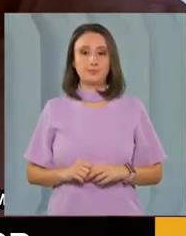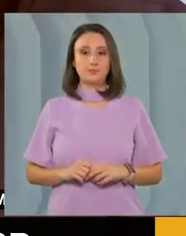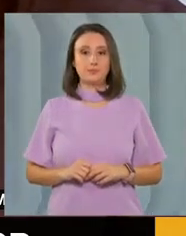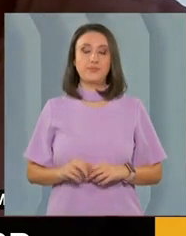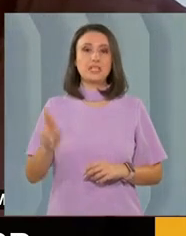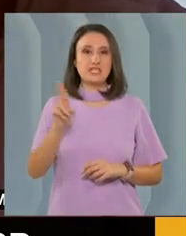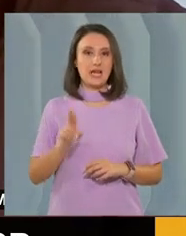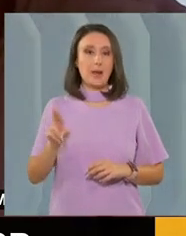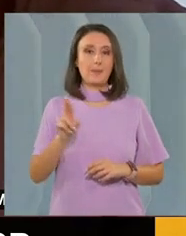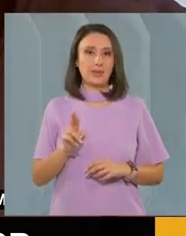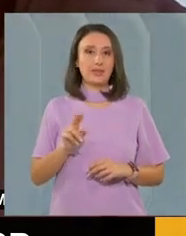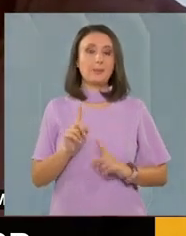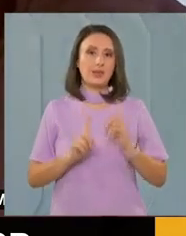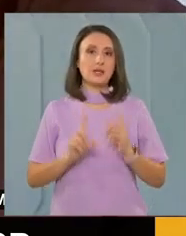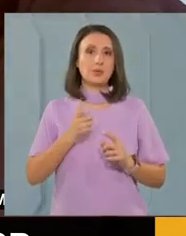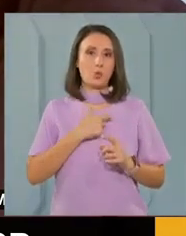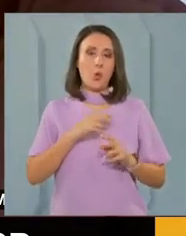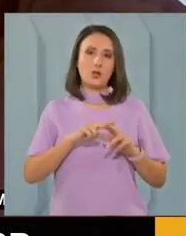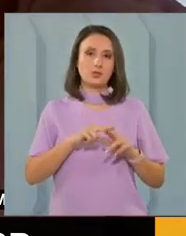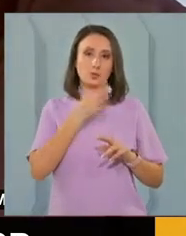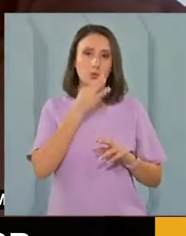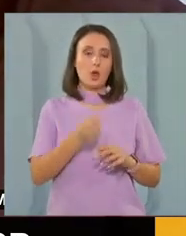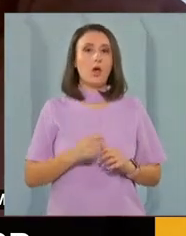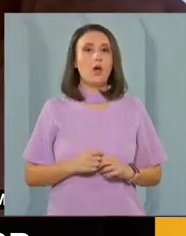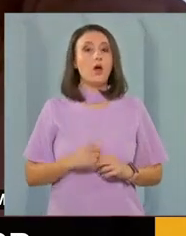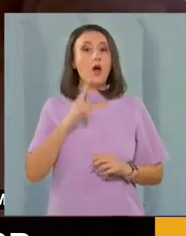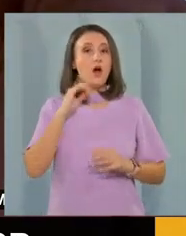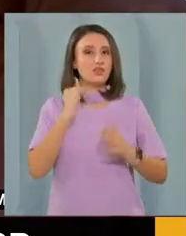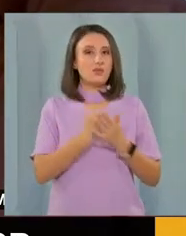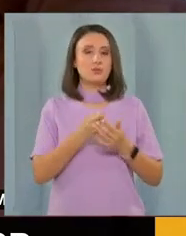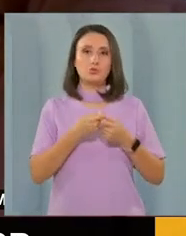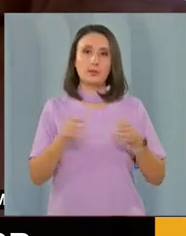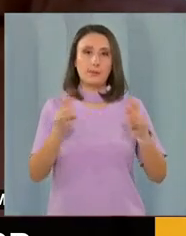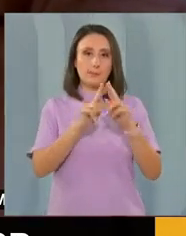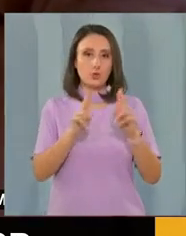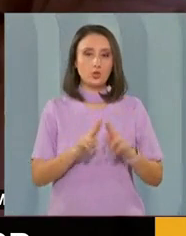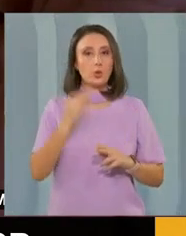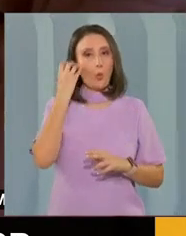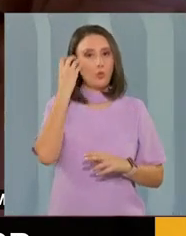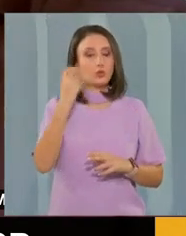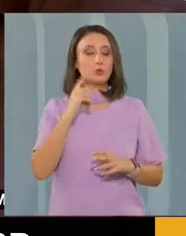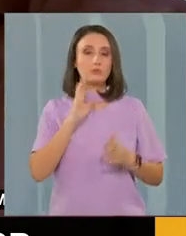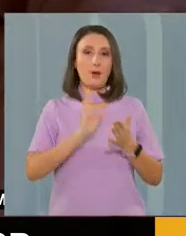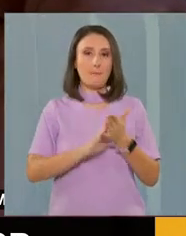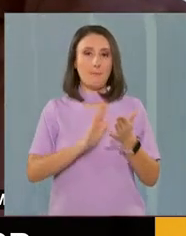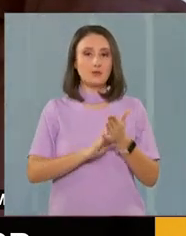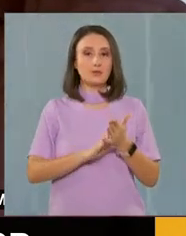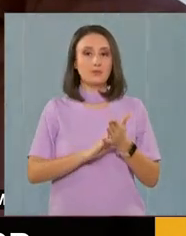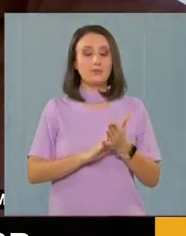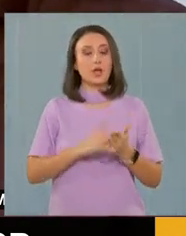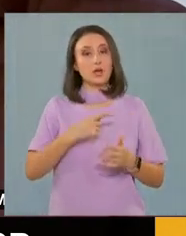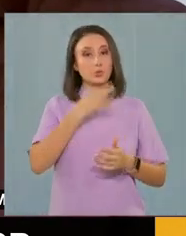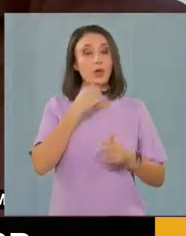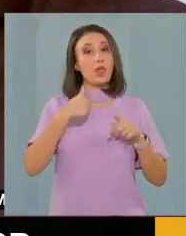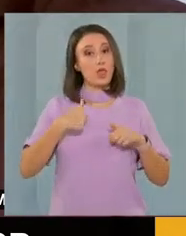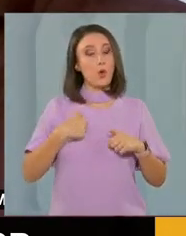repetăm dacă se poate spune așa întreaga procedură tot conceptul care a stat la baza gestionării ascunde o